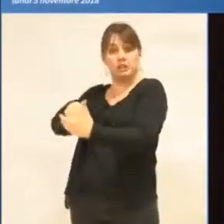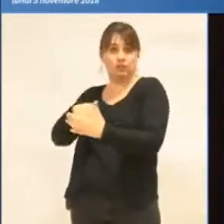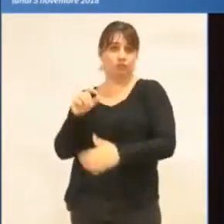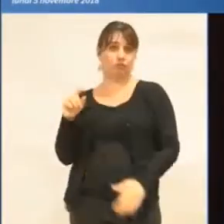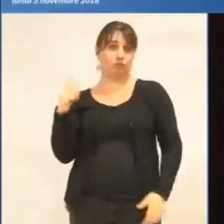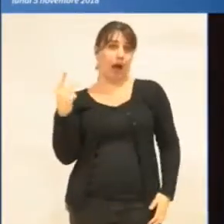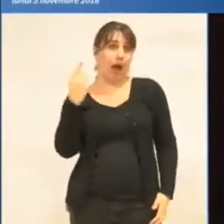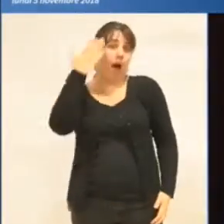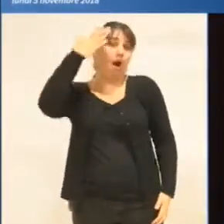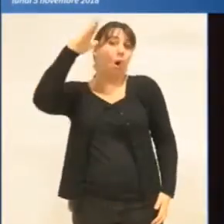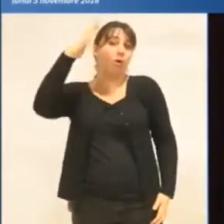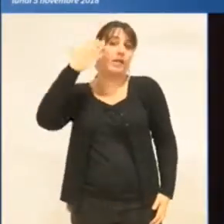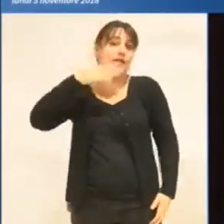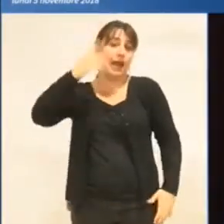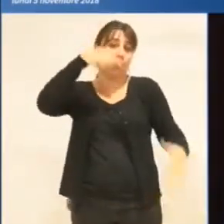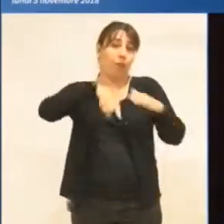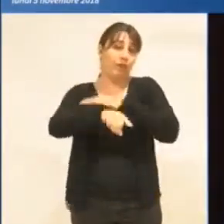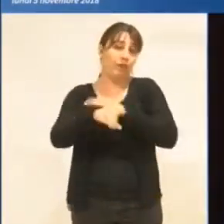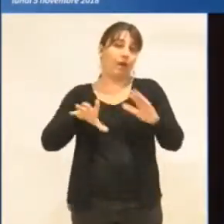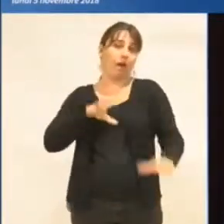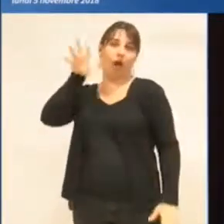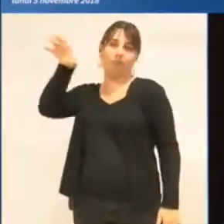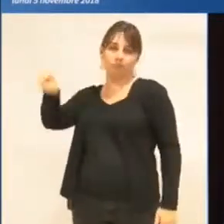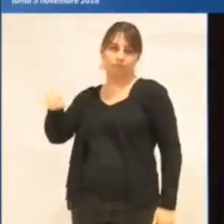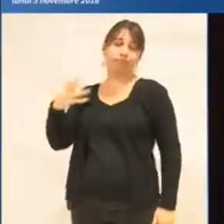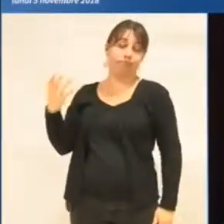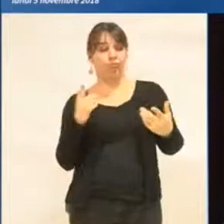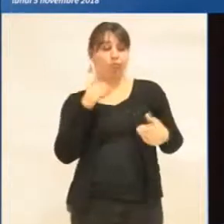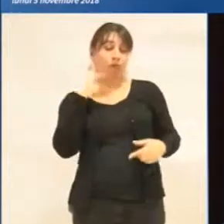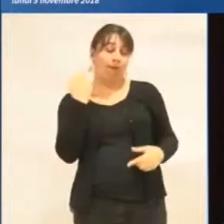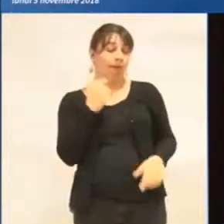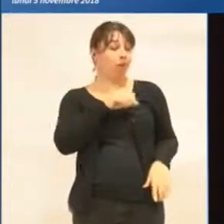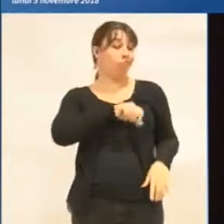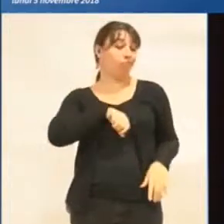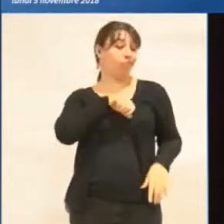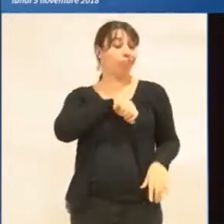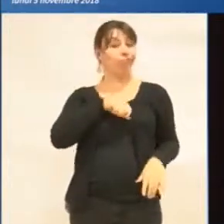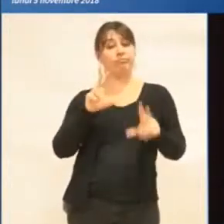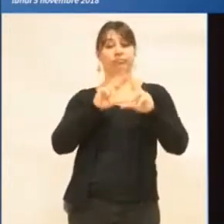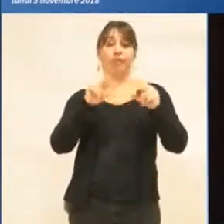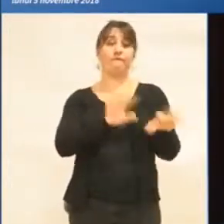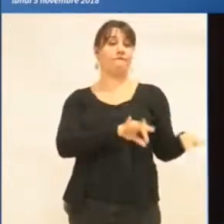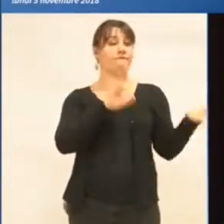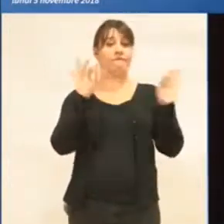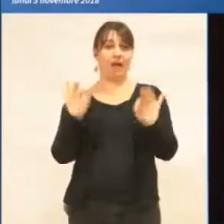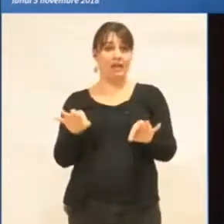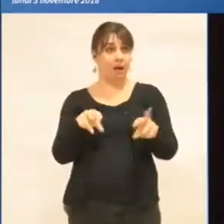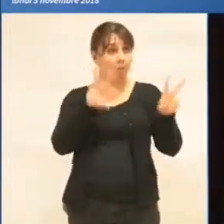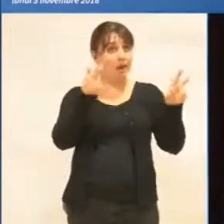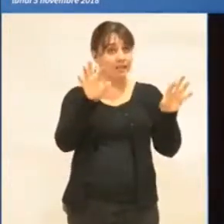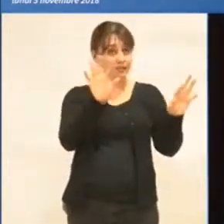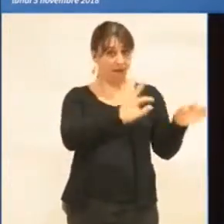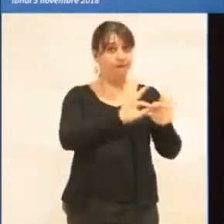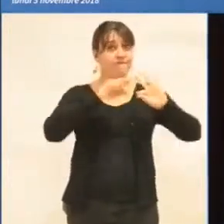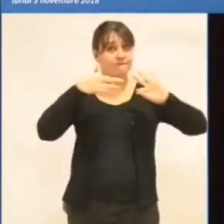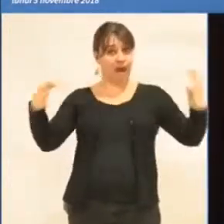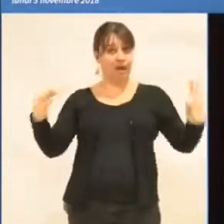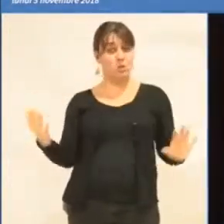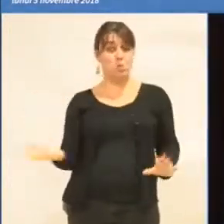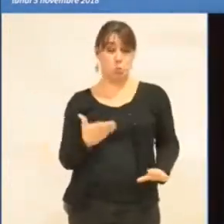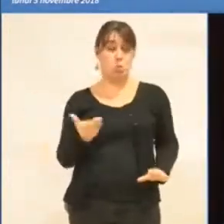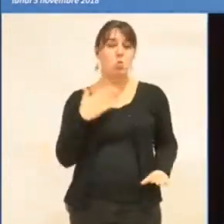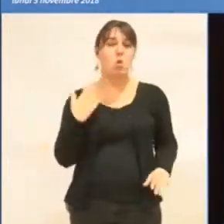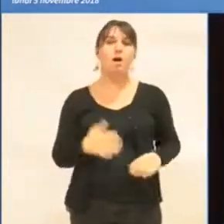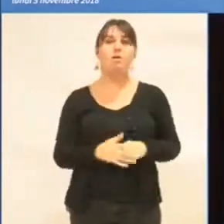Ouais, merci, monsieur le maire. En fait, j'ai pas envie de vous répondre, monsieur Breuil, parce que ce serait vous donner beaucoup trop d'importance, et beaucoup